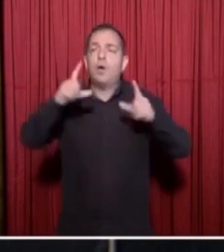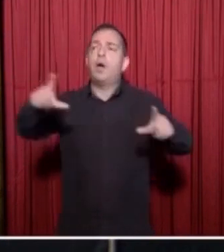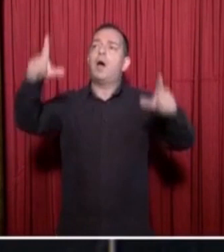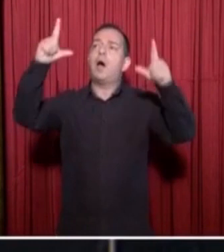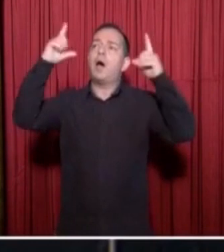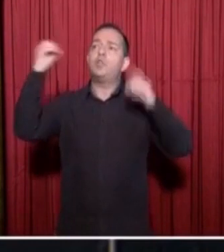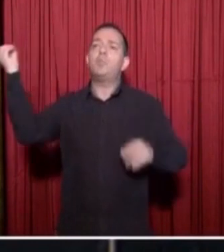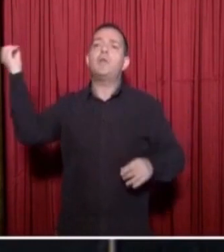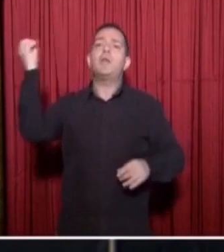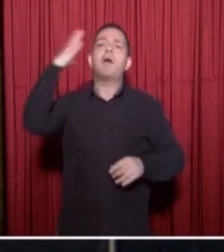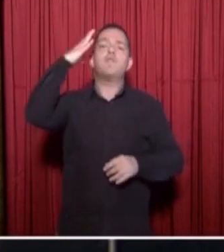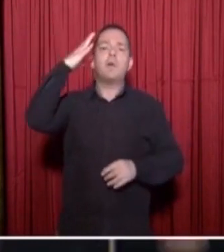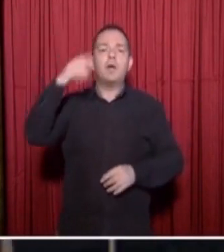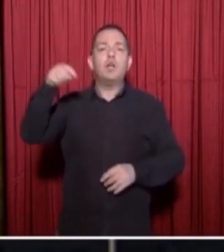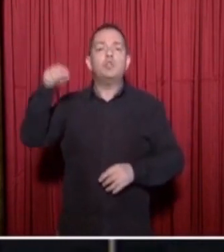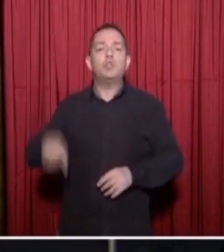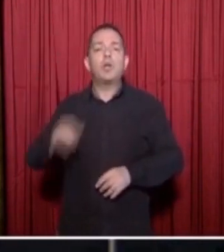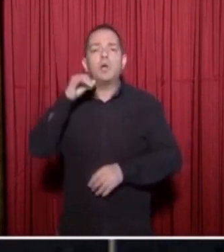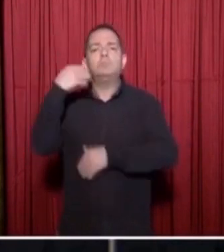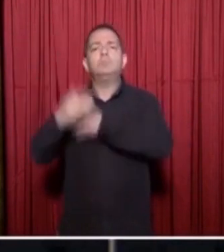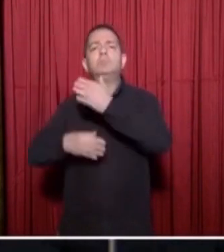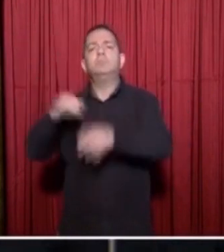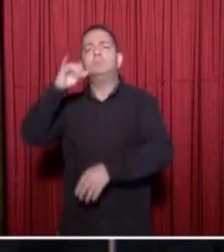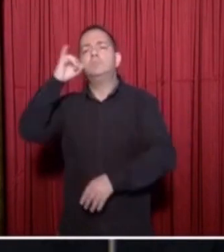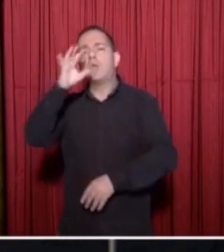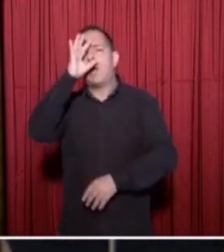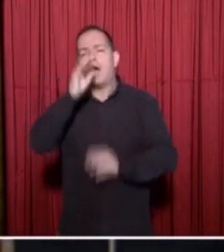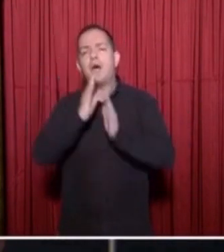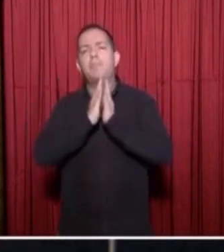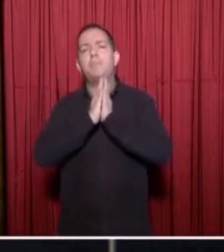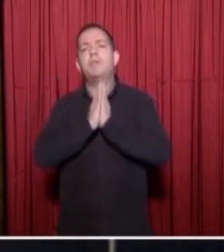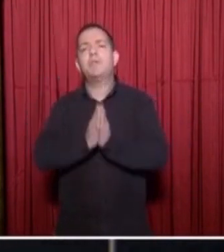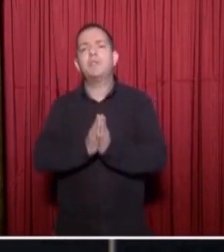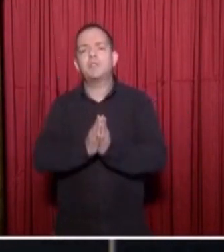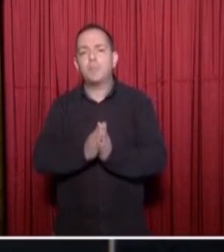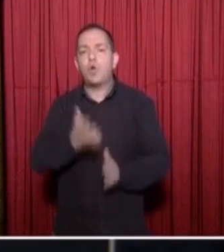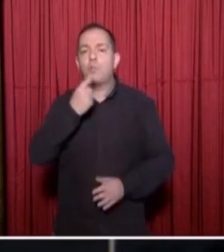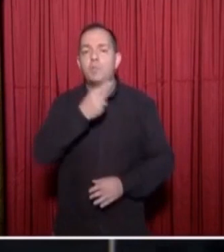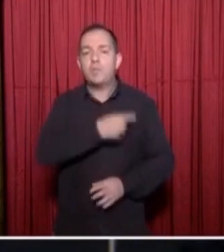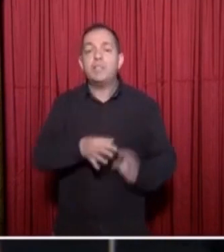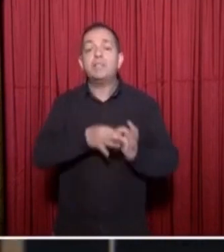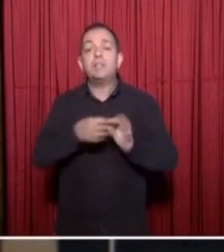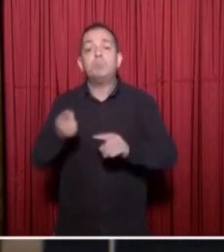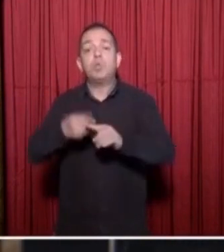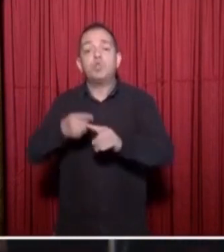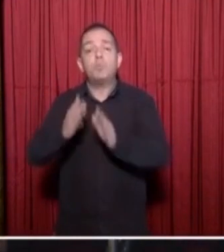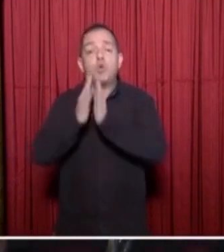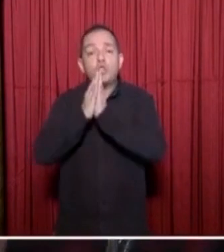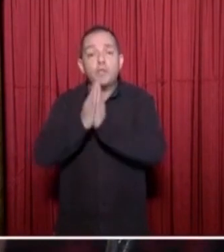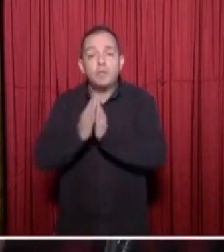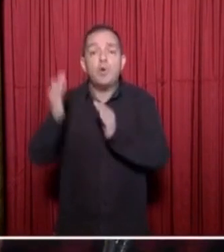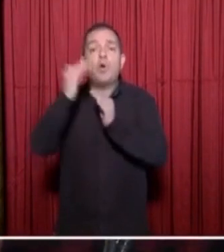Πνεύματι, νυν και αΐ και στους αιώνας των αιώνων. Αμήν. Πληρώσομεν την αιώθηνην